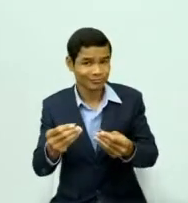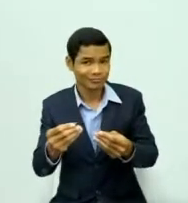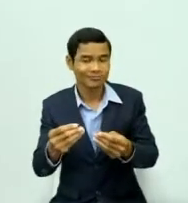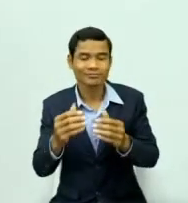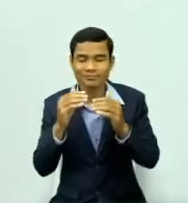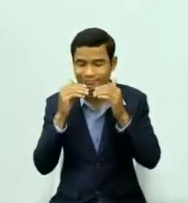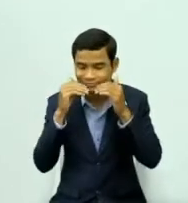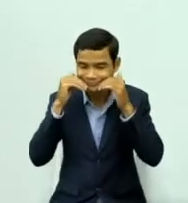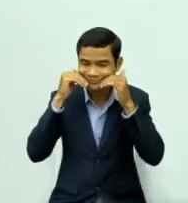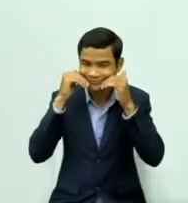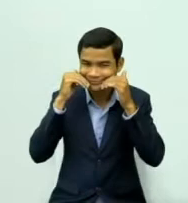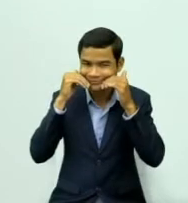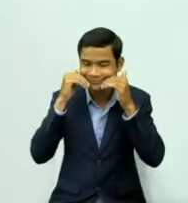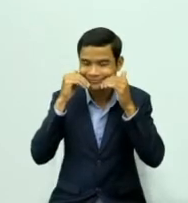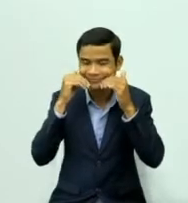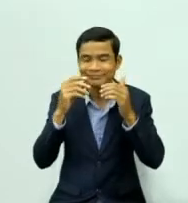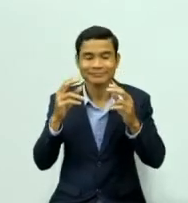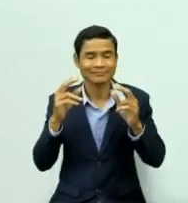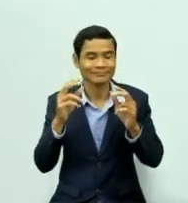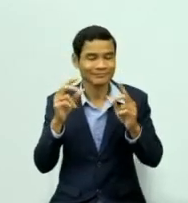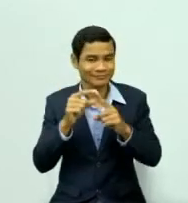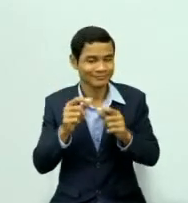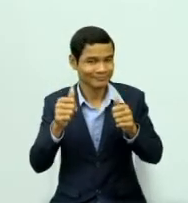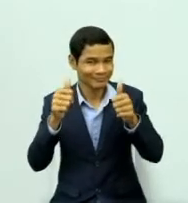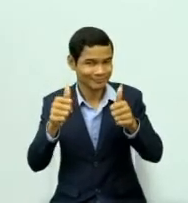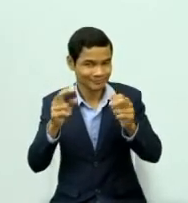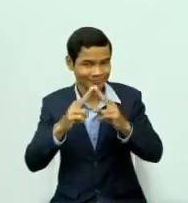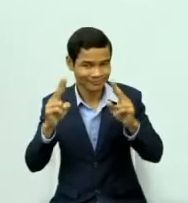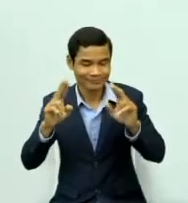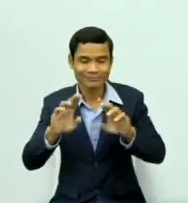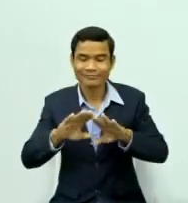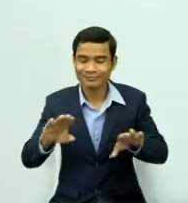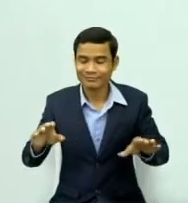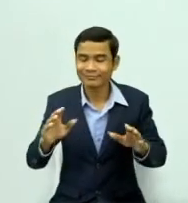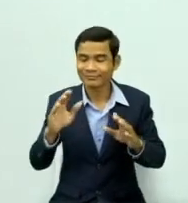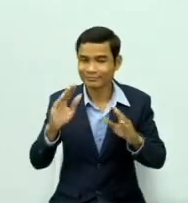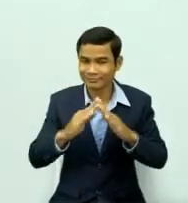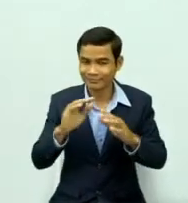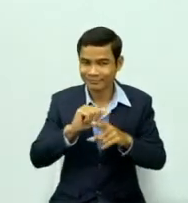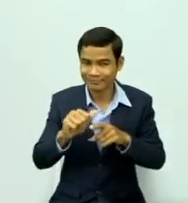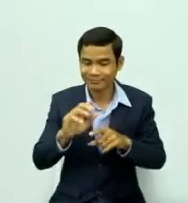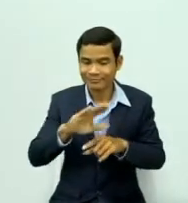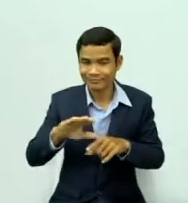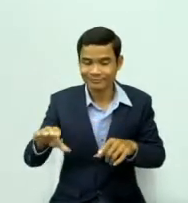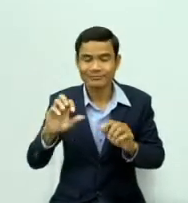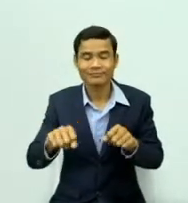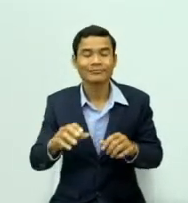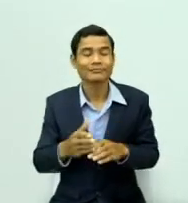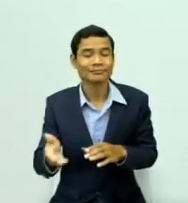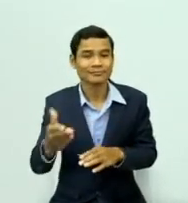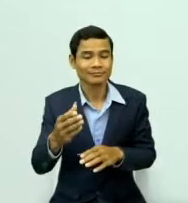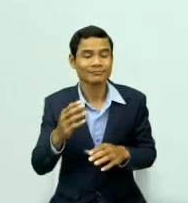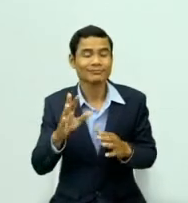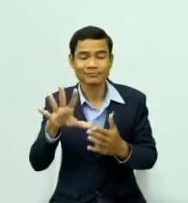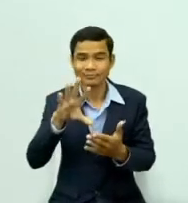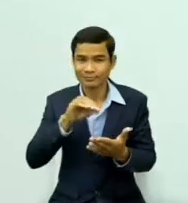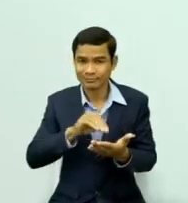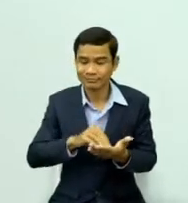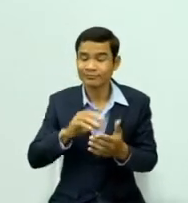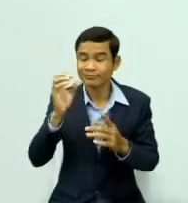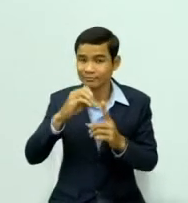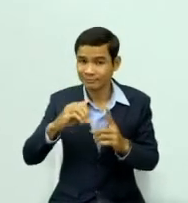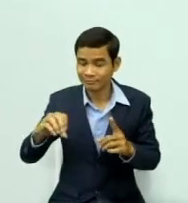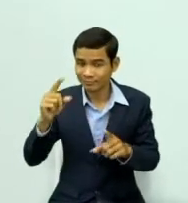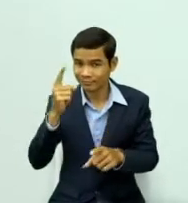Chà, xin nắm nhớ nhớm, prom tình tị lo ná chún tật căn con. Để bàn thua kịch cạp tê hai mùi tiết con để bán. Chà, này cứ ôi chùm lòng là bán không nó